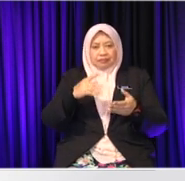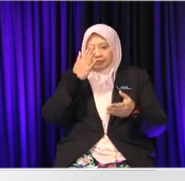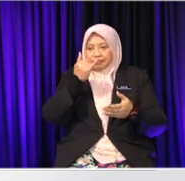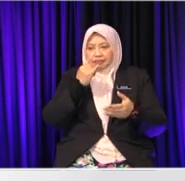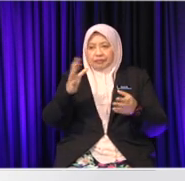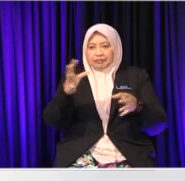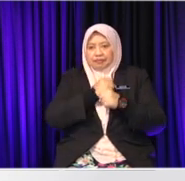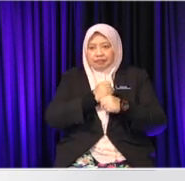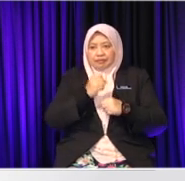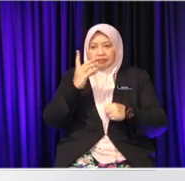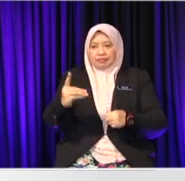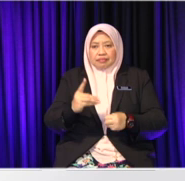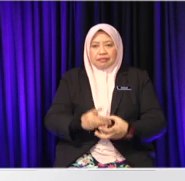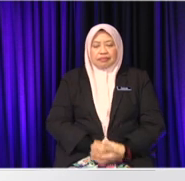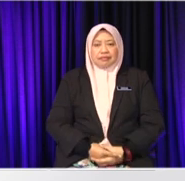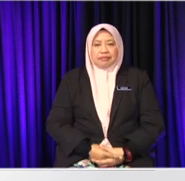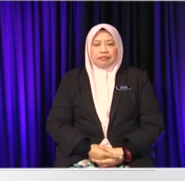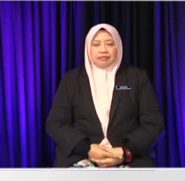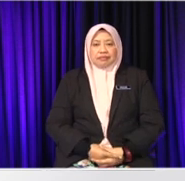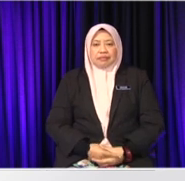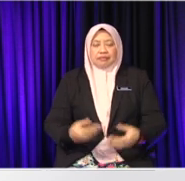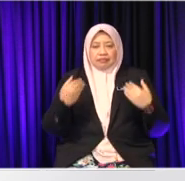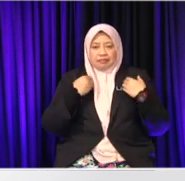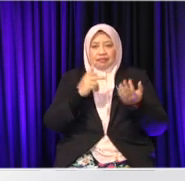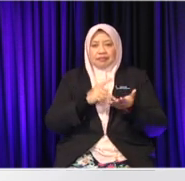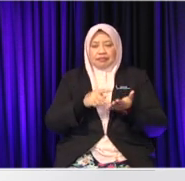oke kita